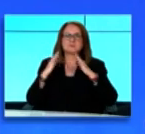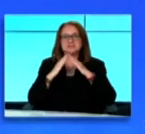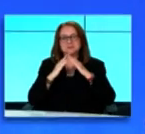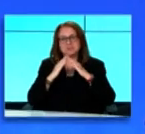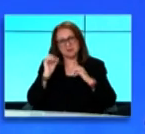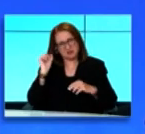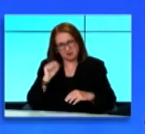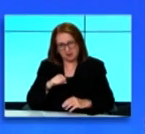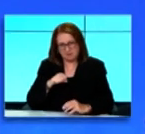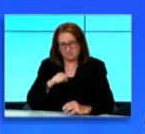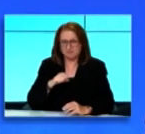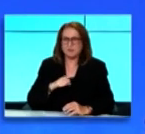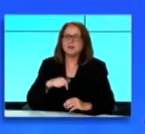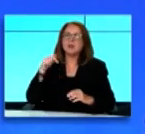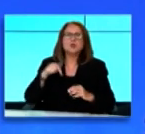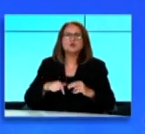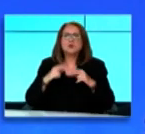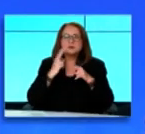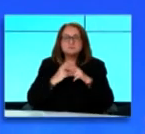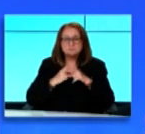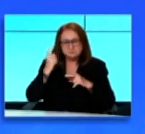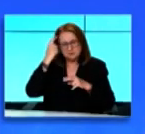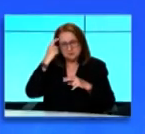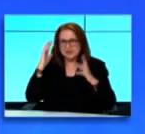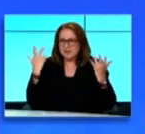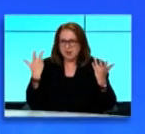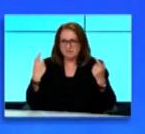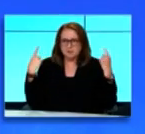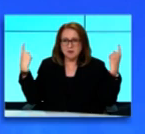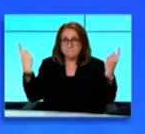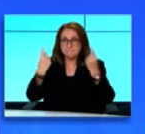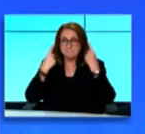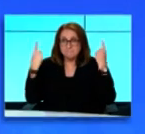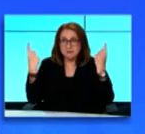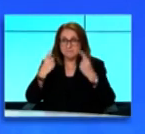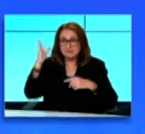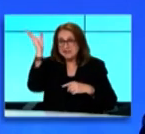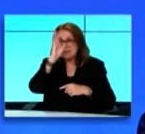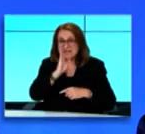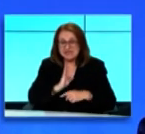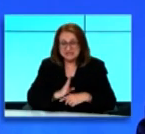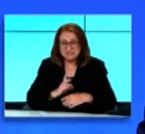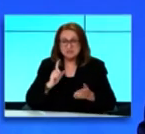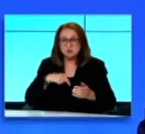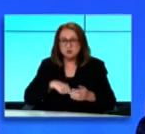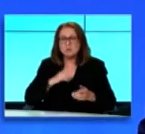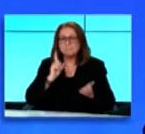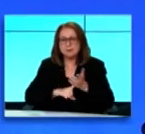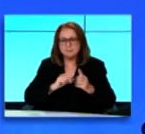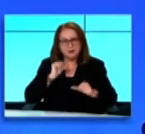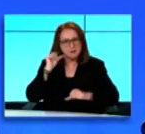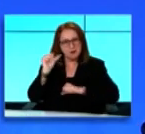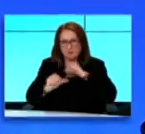κρίση επιβάλλει πλέον μια δραστικά διαφορετική αντιμετώπιση. Και οι